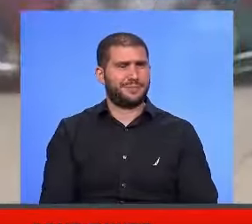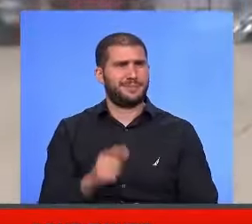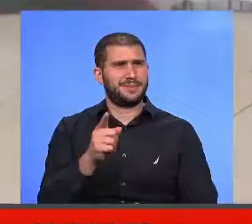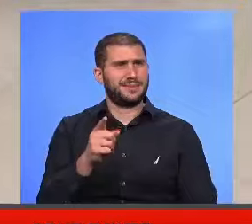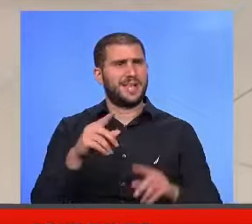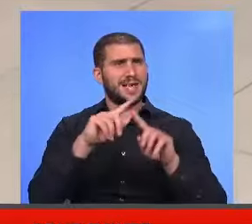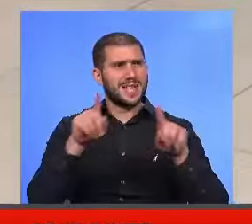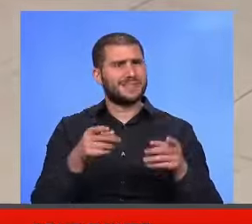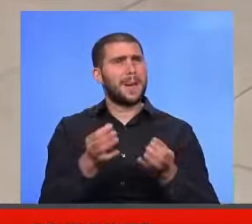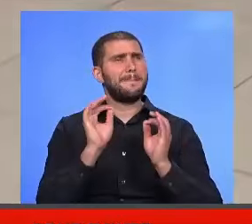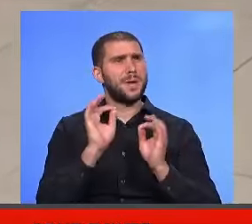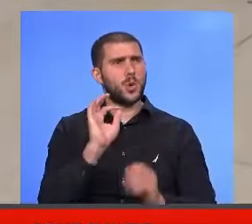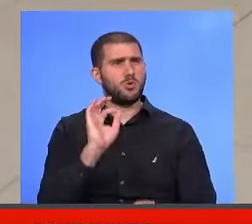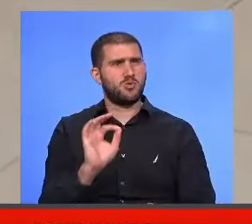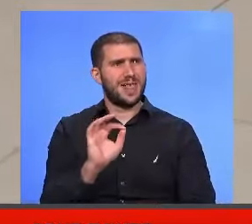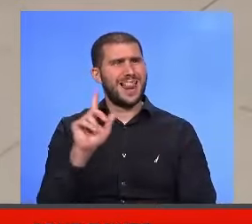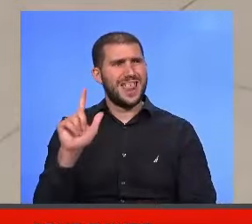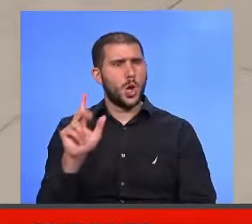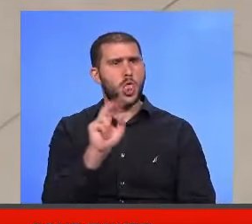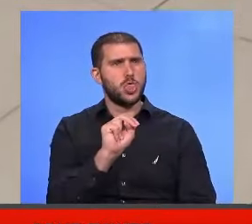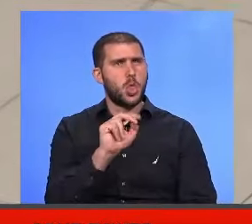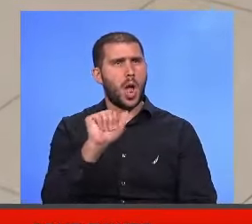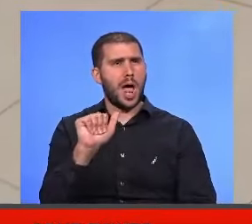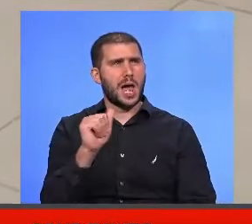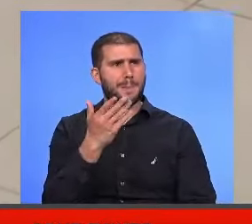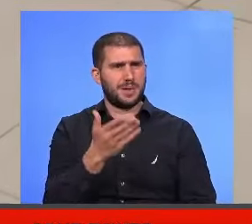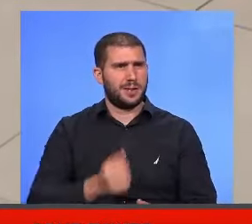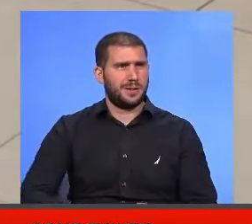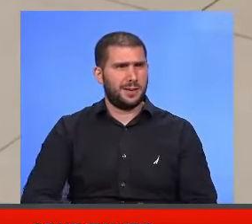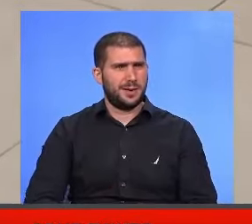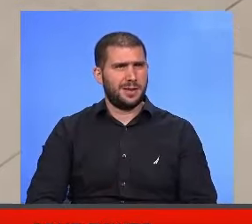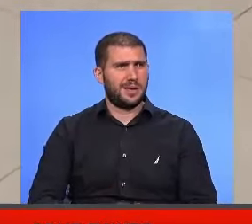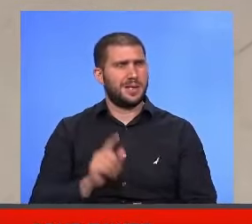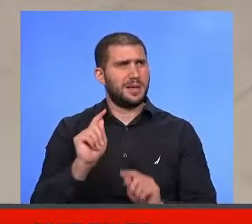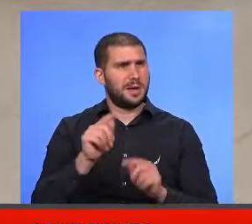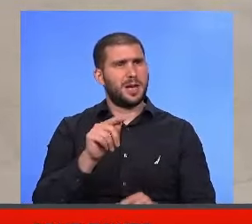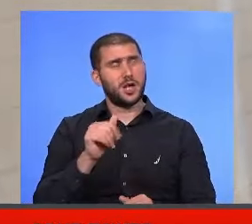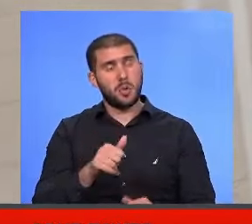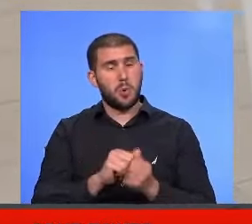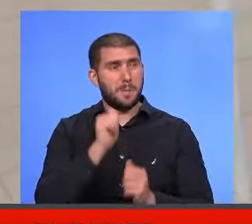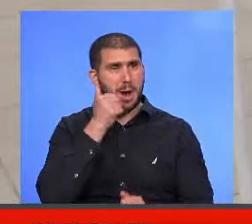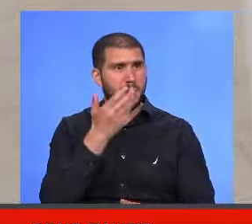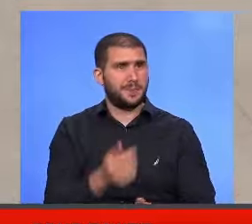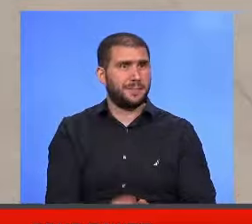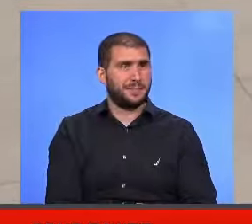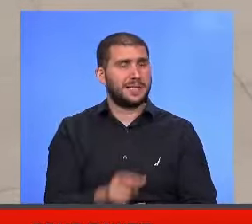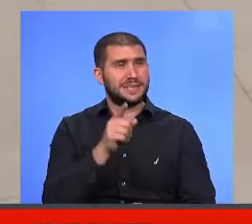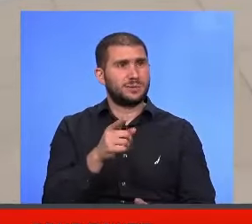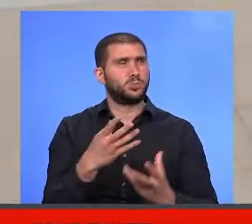the original canvas of Liora and Noah Argamani. We'll come today or tomorrow. And this